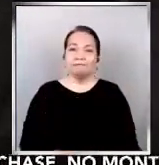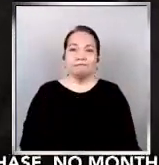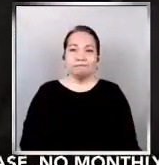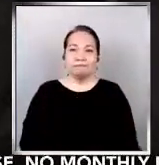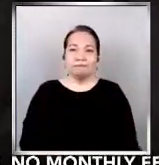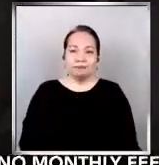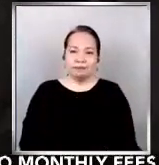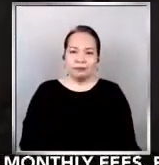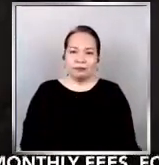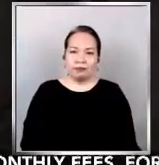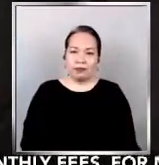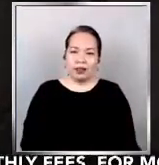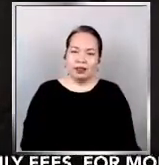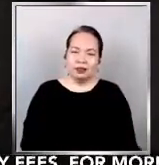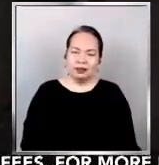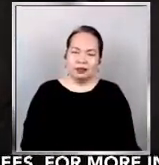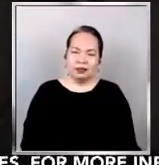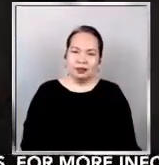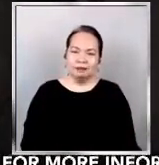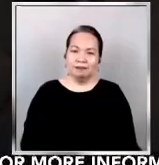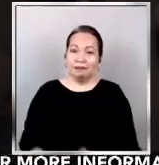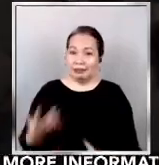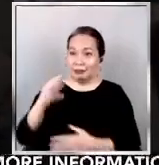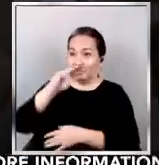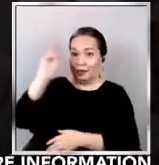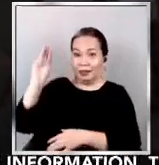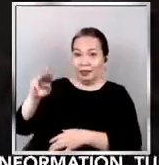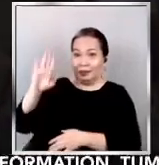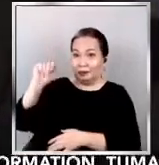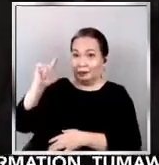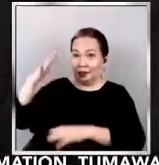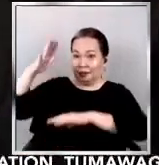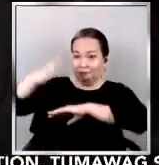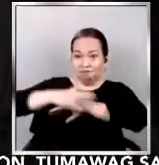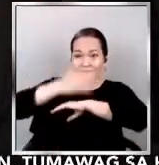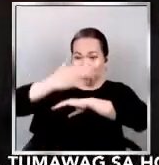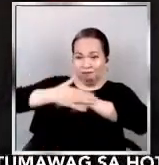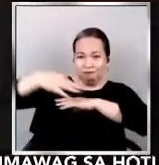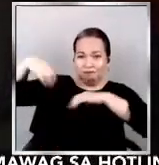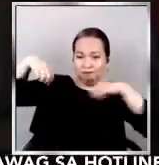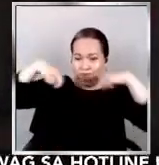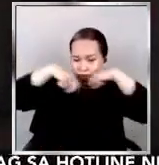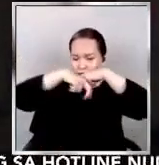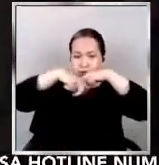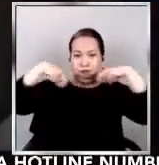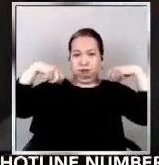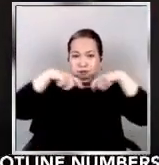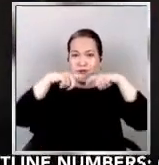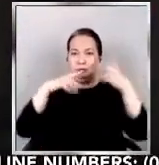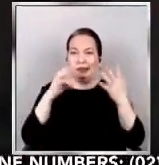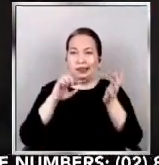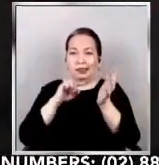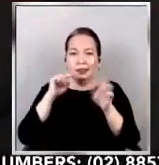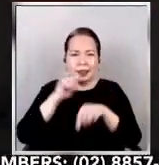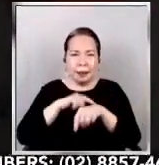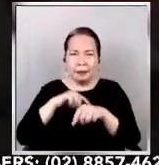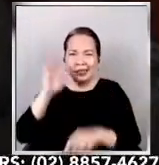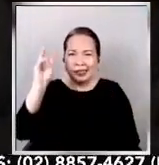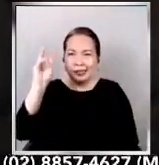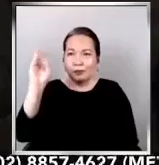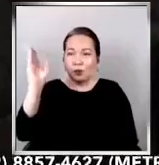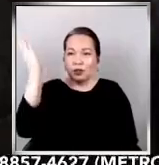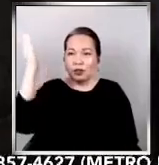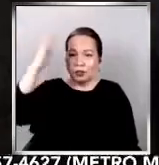Ivan, bukas itong Manila Bay Dolomite Beach mula alas 6 ng umaga hanggang alas 6 ng gabi. Pero pagdating ng 5:45 ng